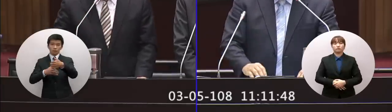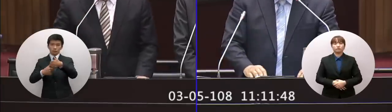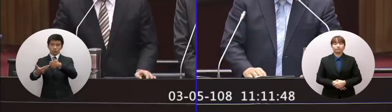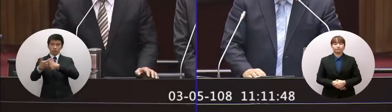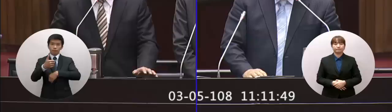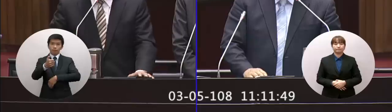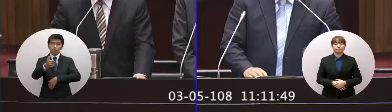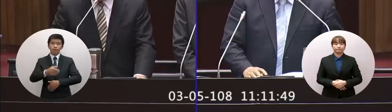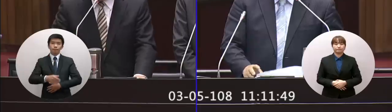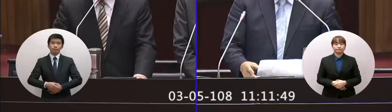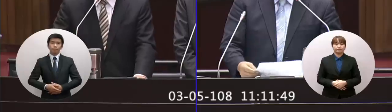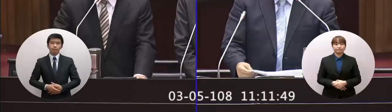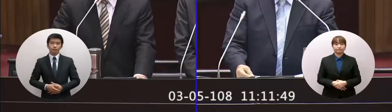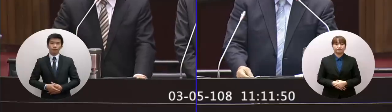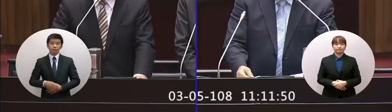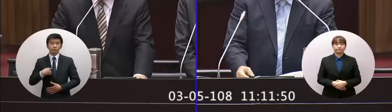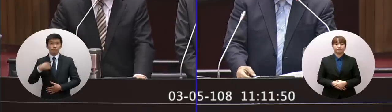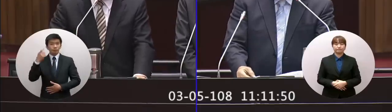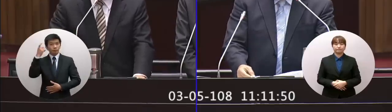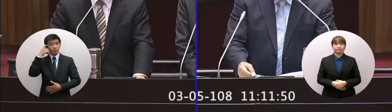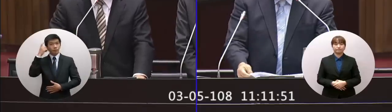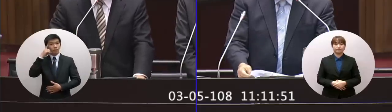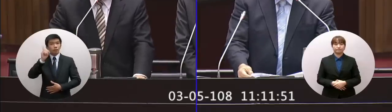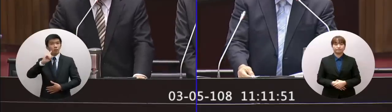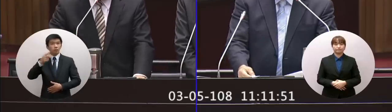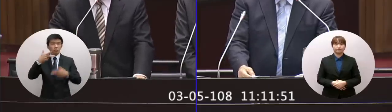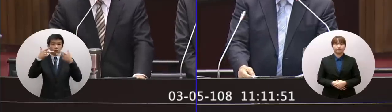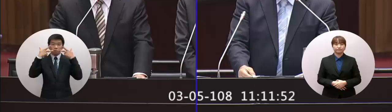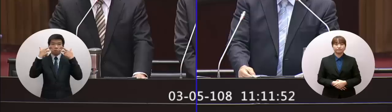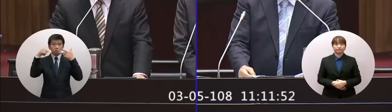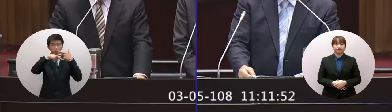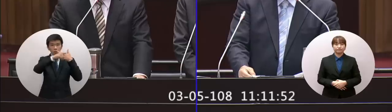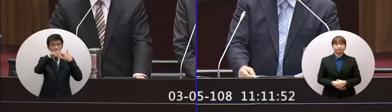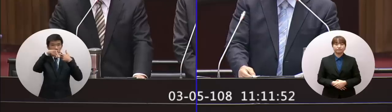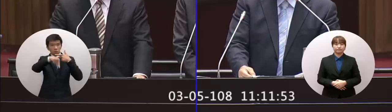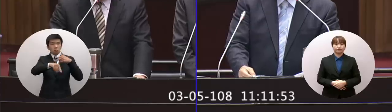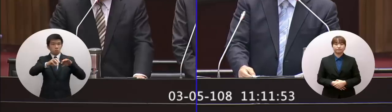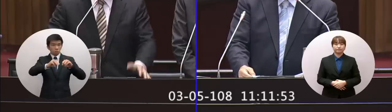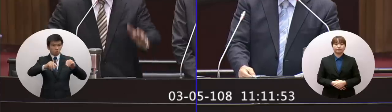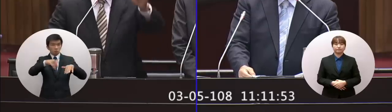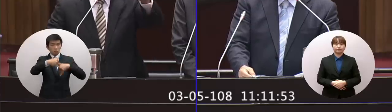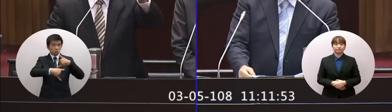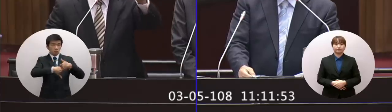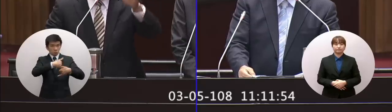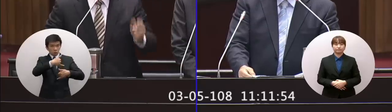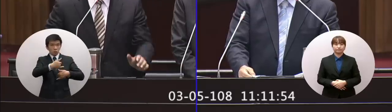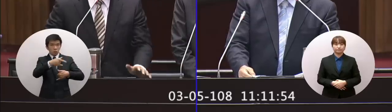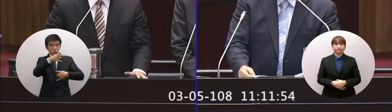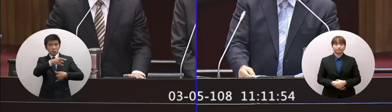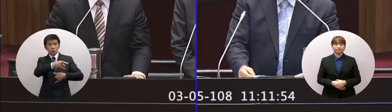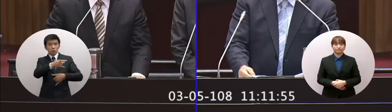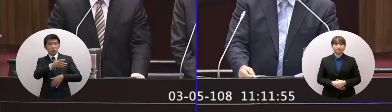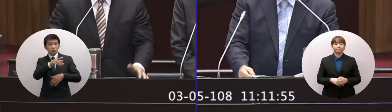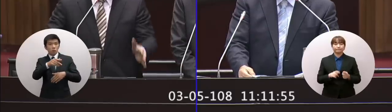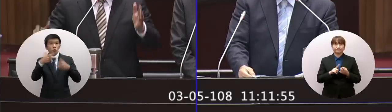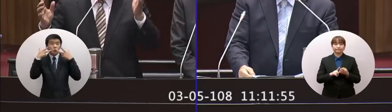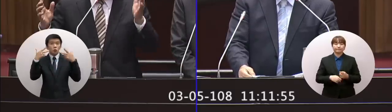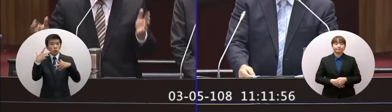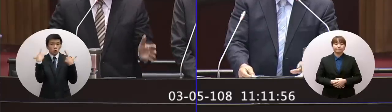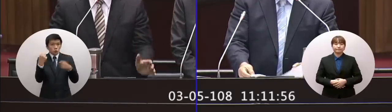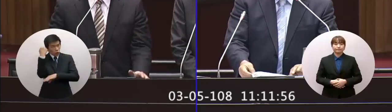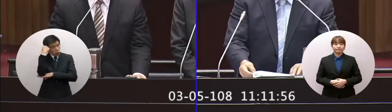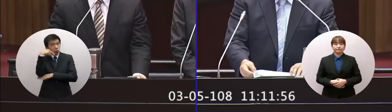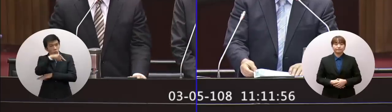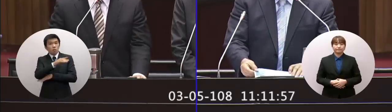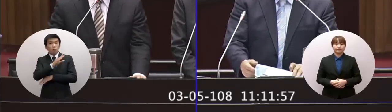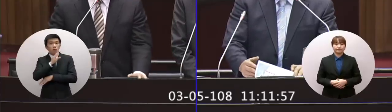教。我们认为原住民族在这一块土地上，真的就是原住民。 对。 而